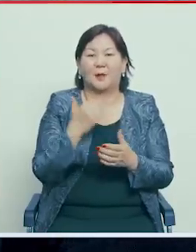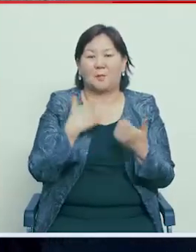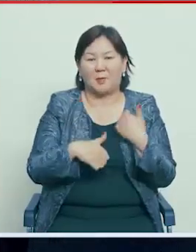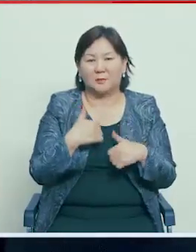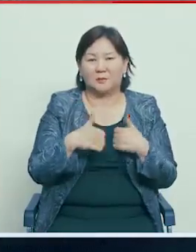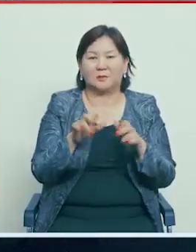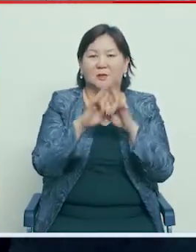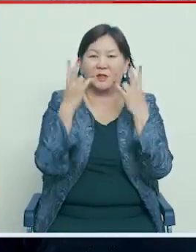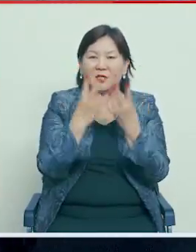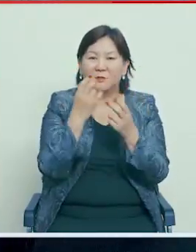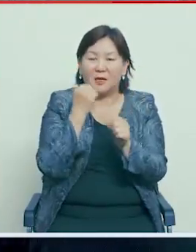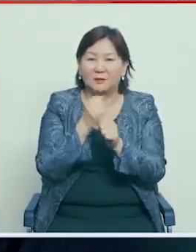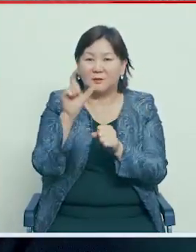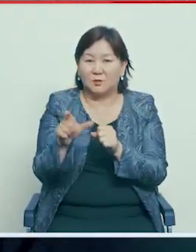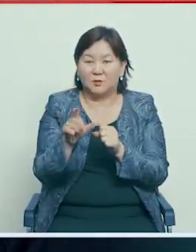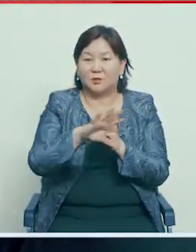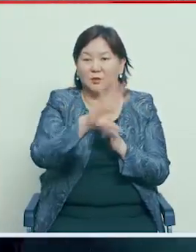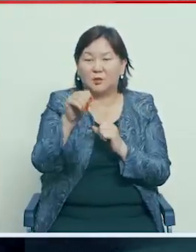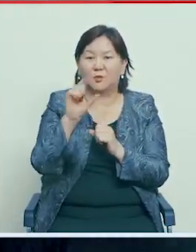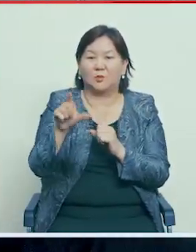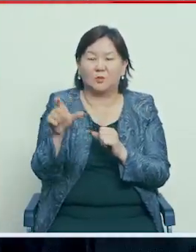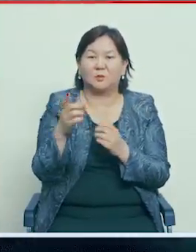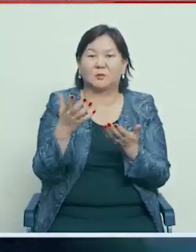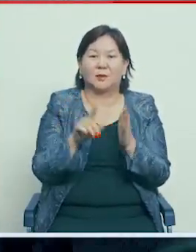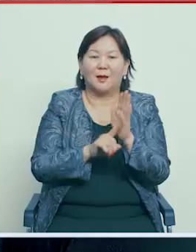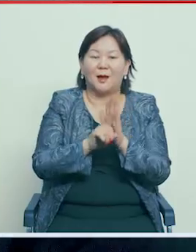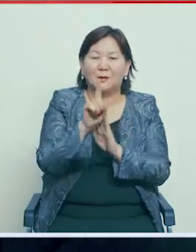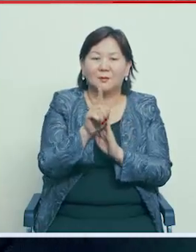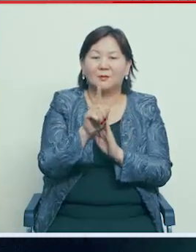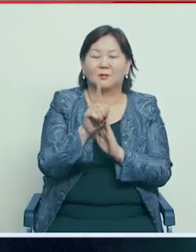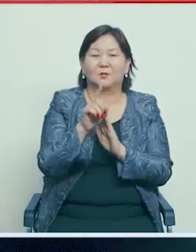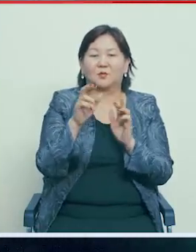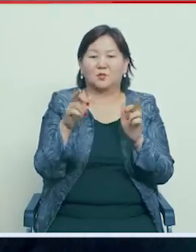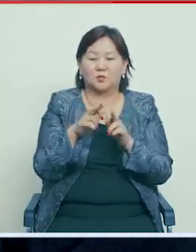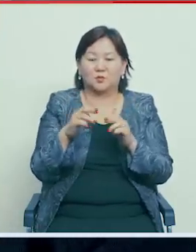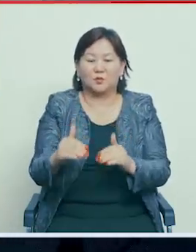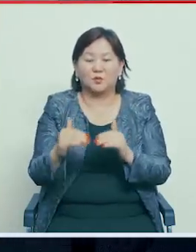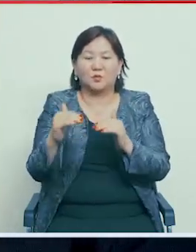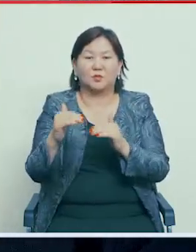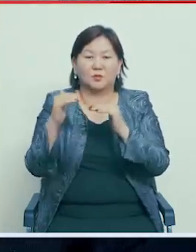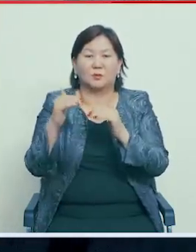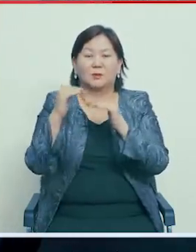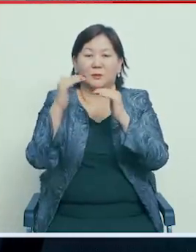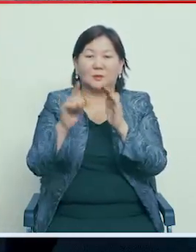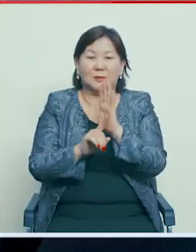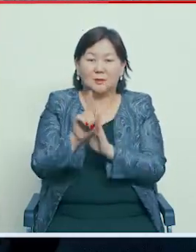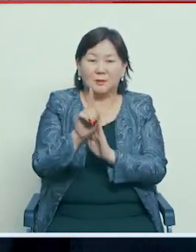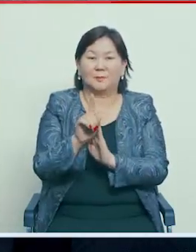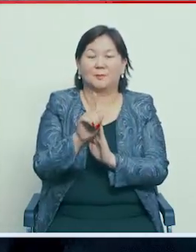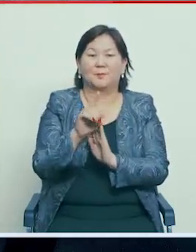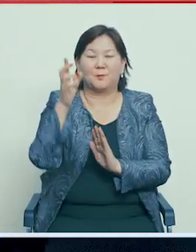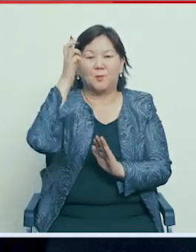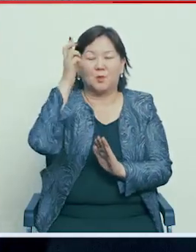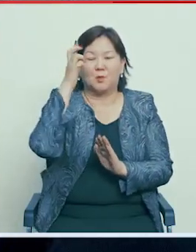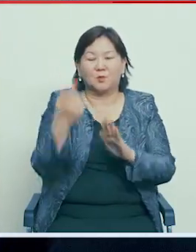нар нийгмийн ажилтан тэр хүмүүс маань одоо анханаас нь тэр хүүхдийг өсгөж хүмүүжүүлж байгаа үедээ л энэ одоо